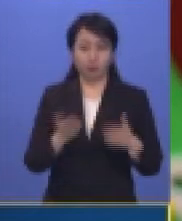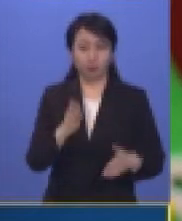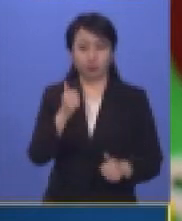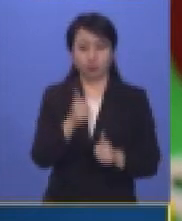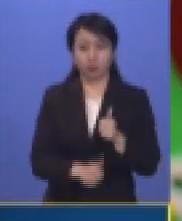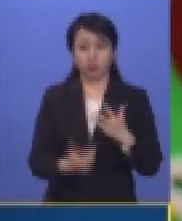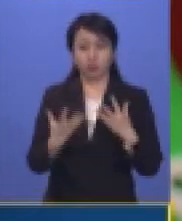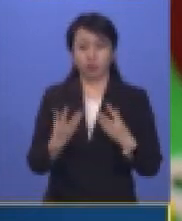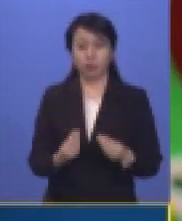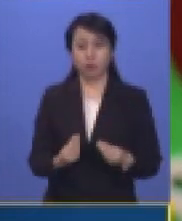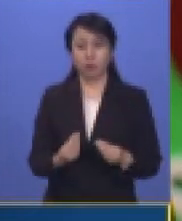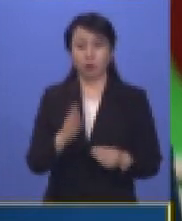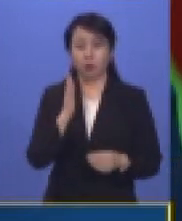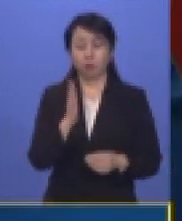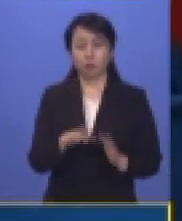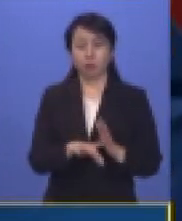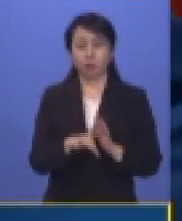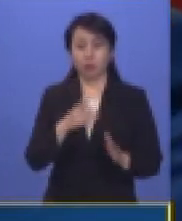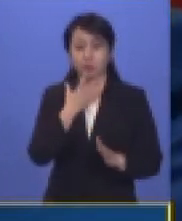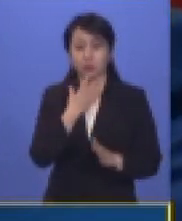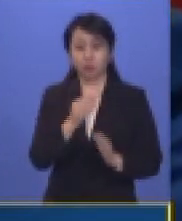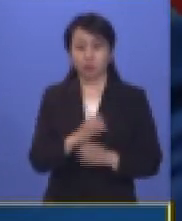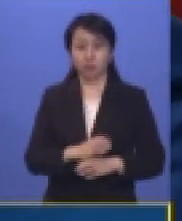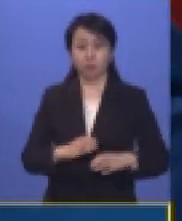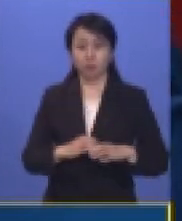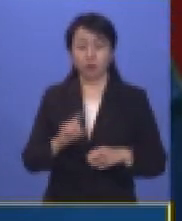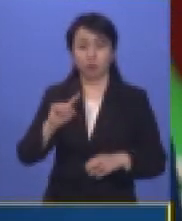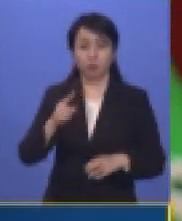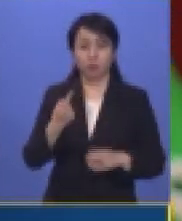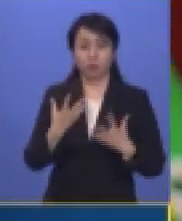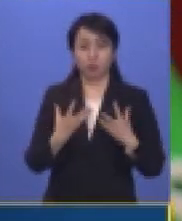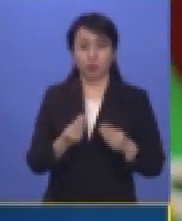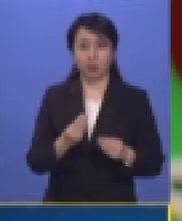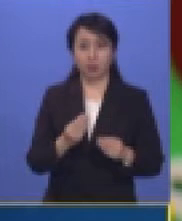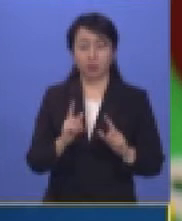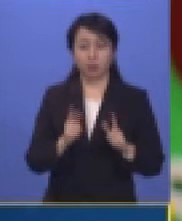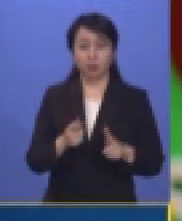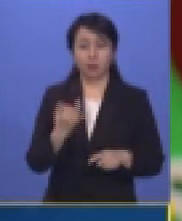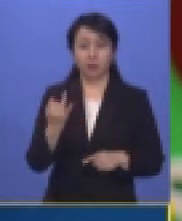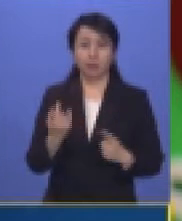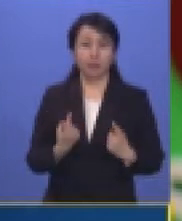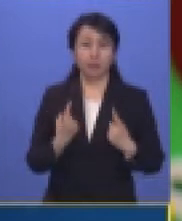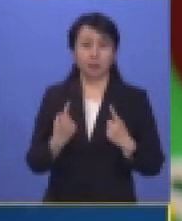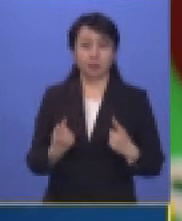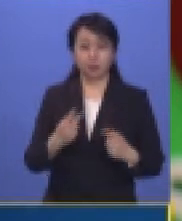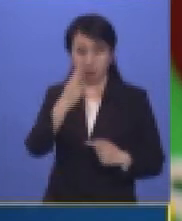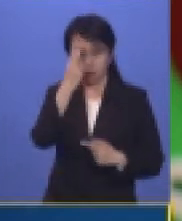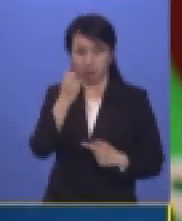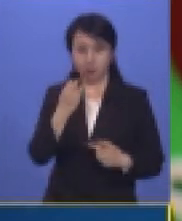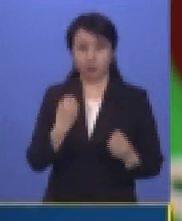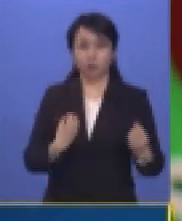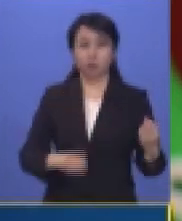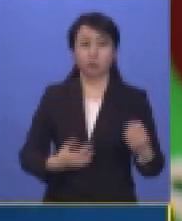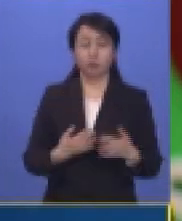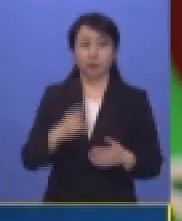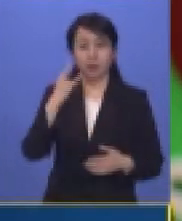каждом дне, практически каждом дне у нас будут определенно свои хедлайнеры. В первом дне это у нас, конечно же, известные наши традиционные исполнители